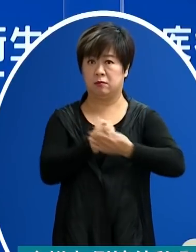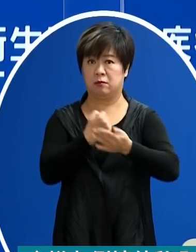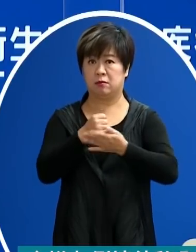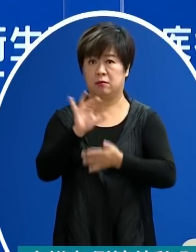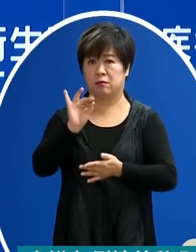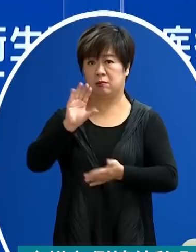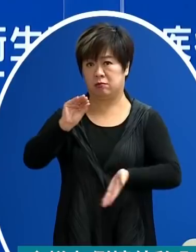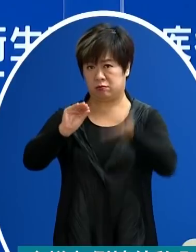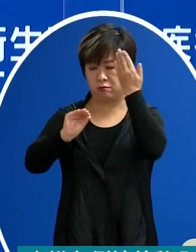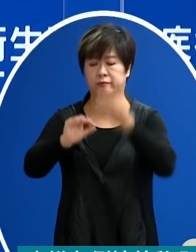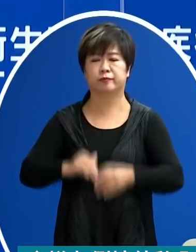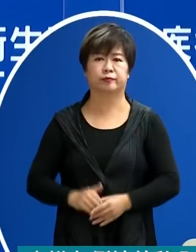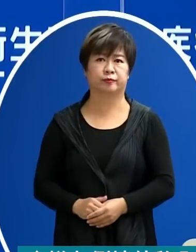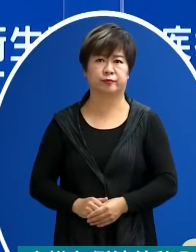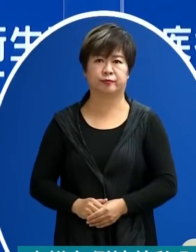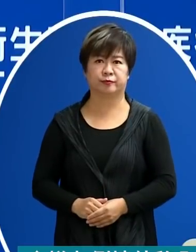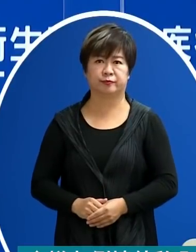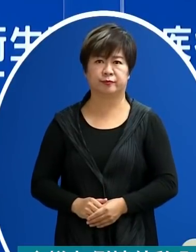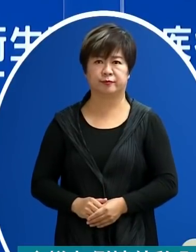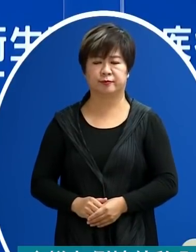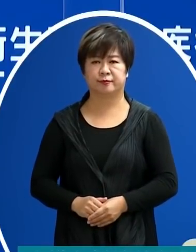哈。